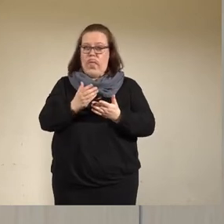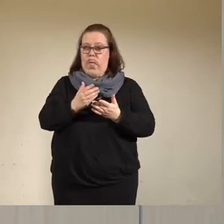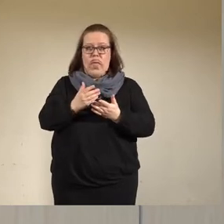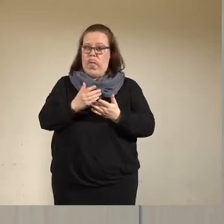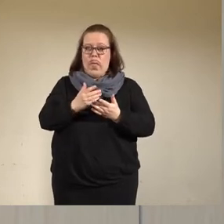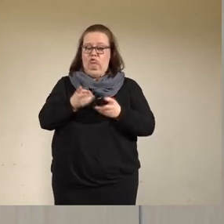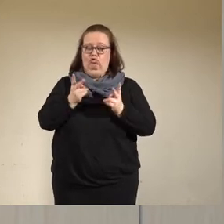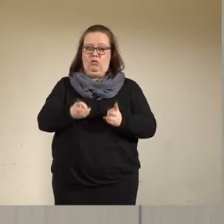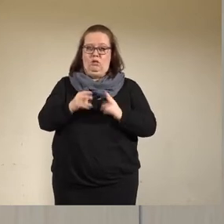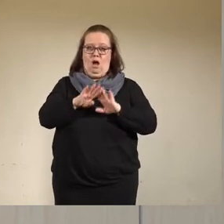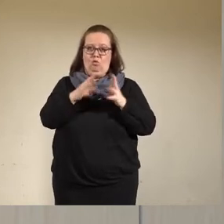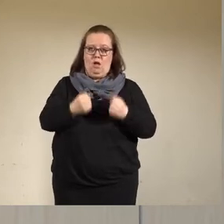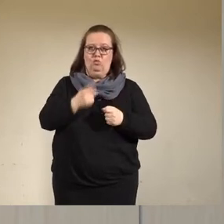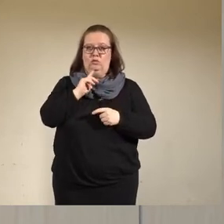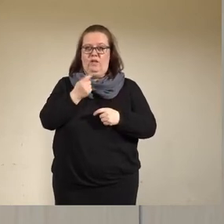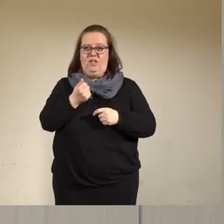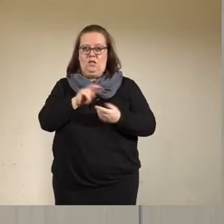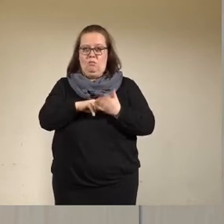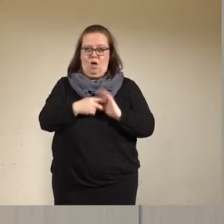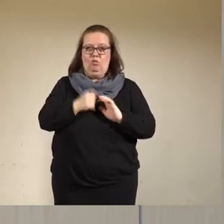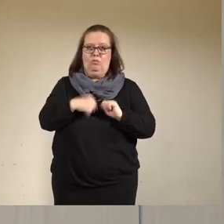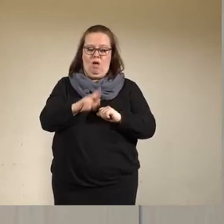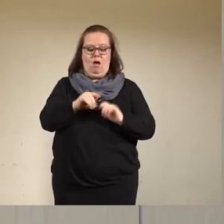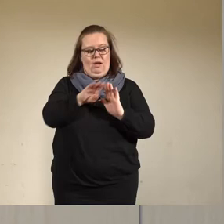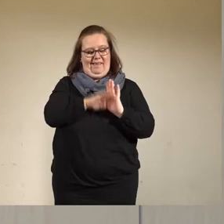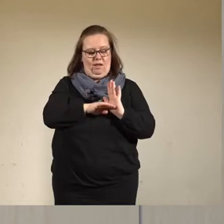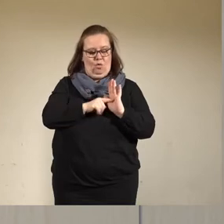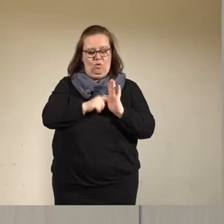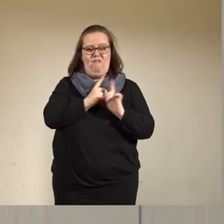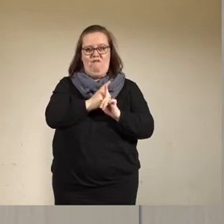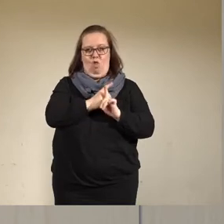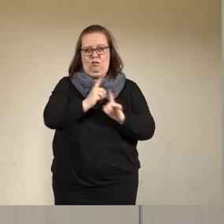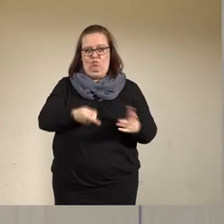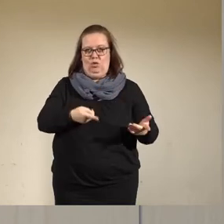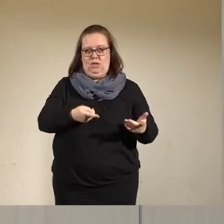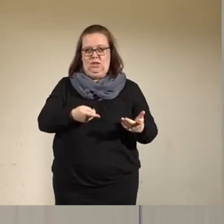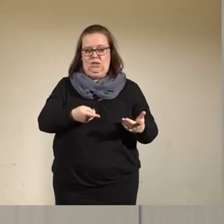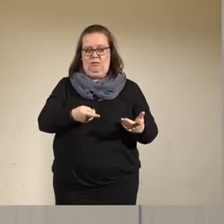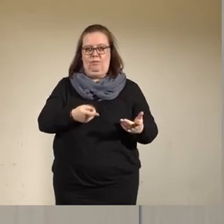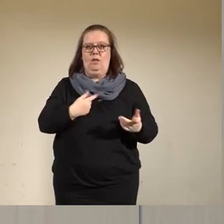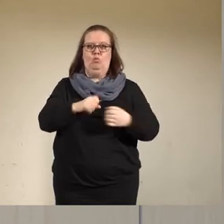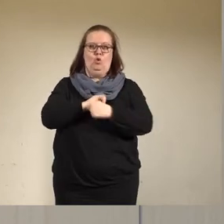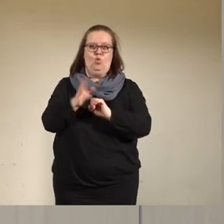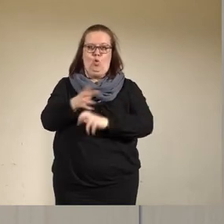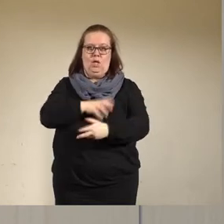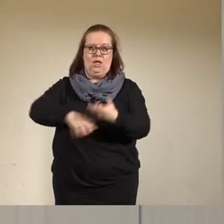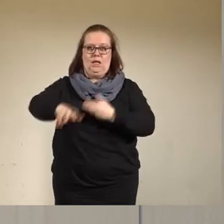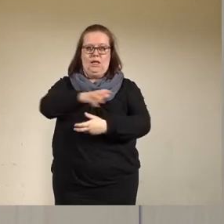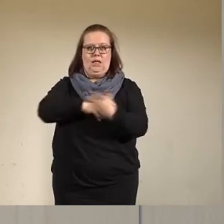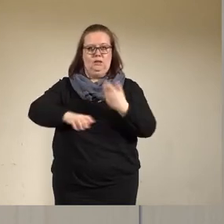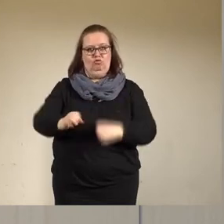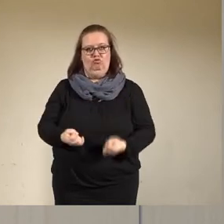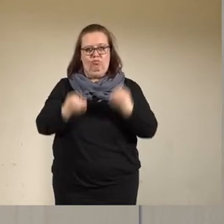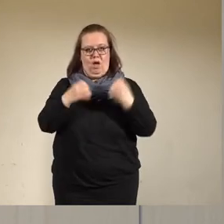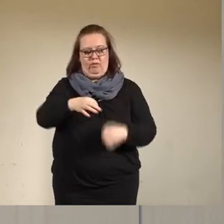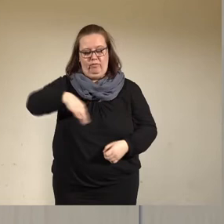unserer städtischen Haushalts- und Finanzplanung, sondern an strenge Regularien gebunden. Die Corona-Krise ist eine schwere Bürde